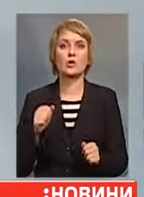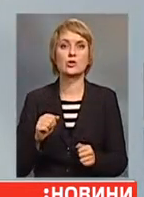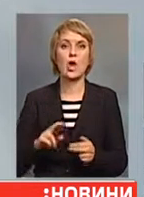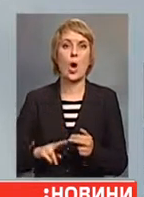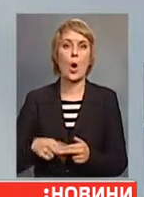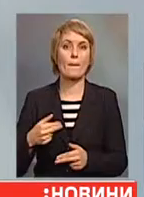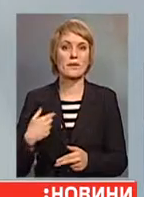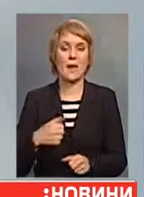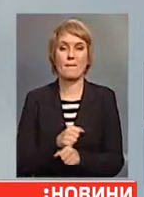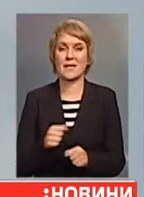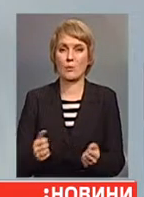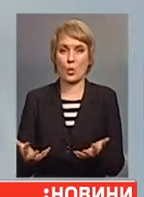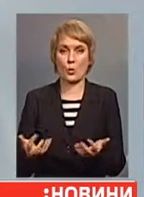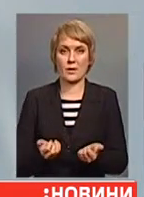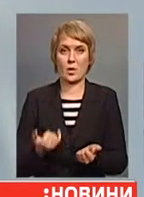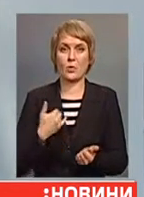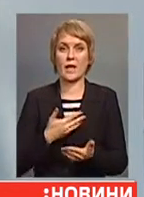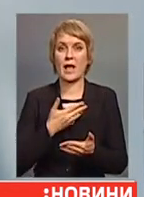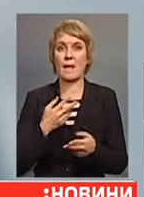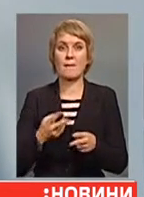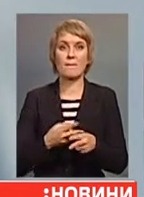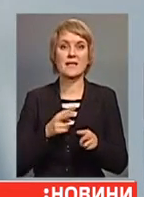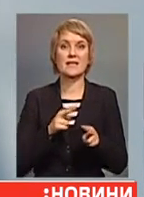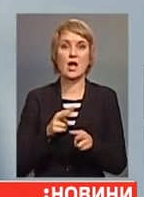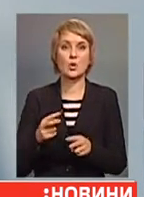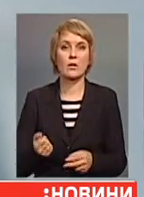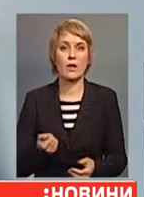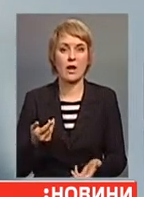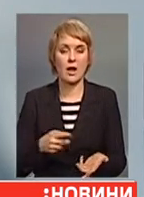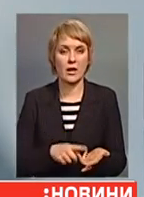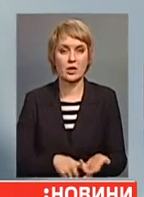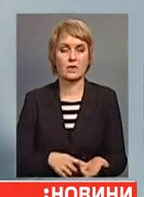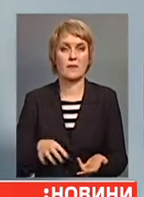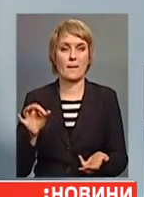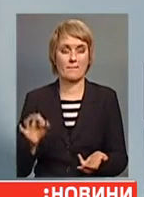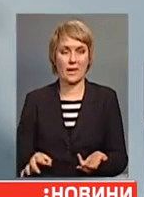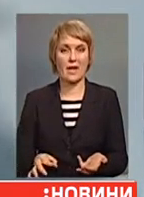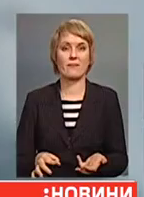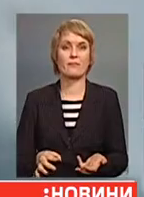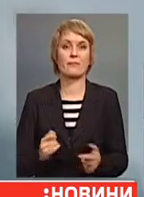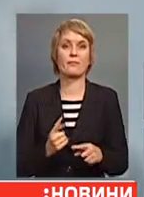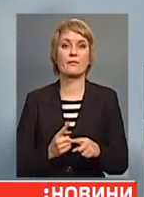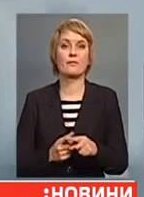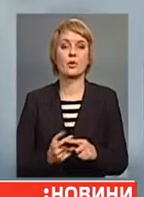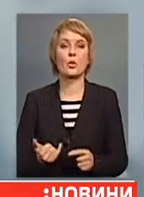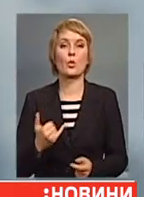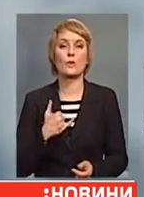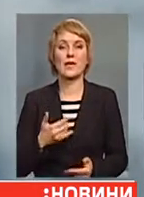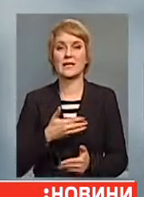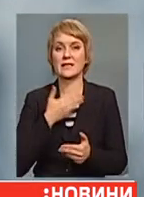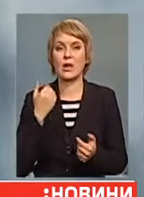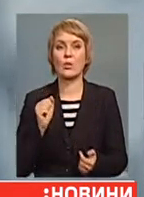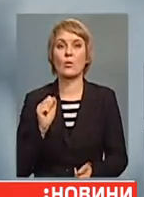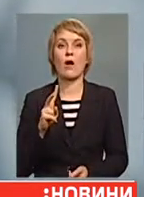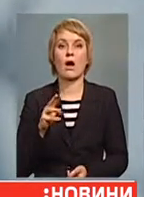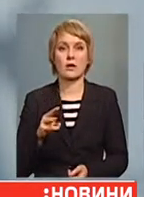ми не можемо прийняти. У нас не було повинно безконтрольне кількість, да, правильно. Плюс там у нас нету